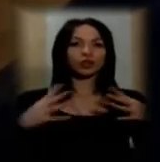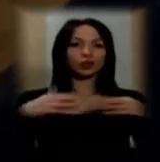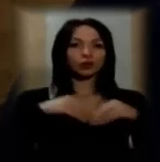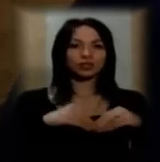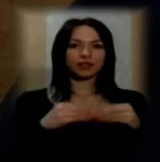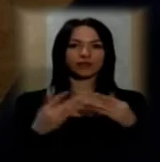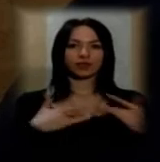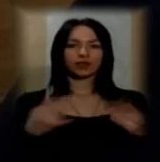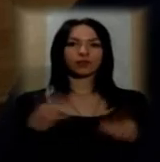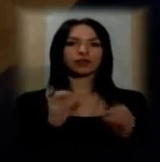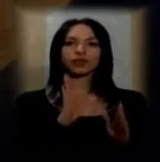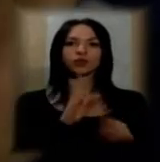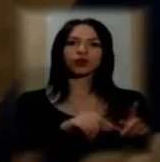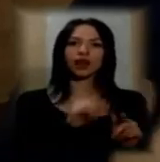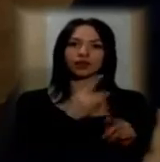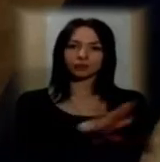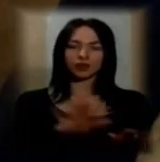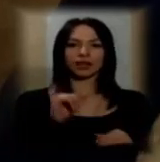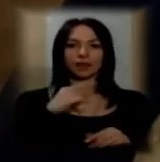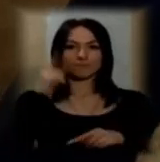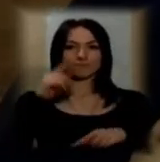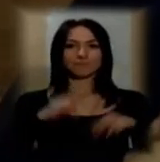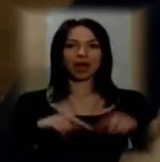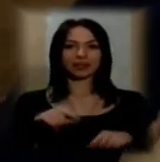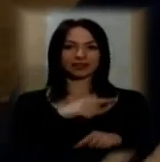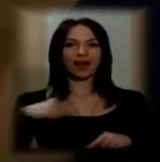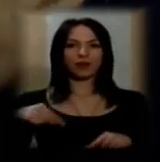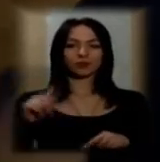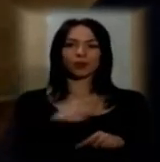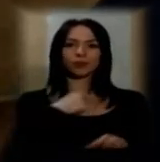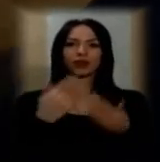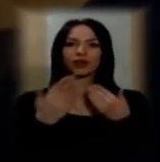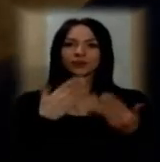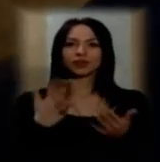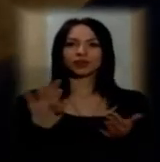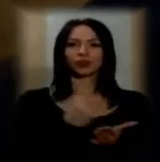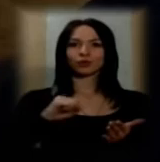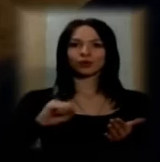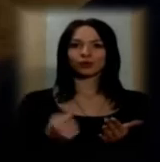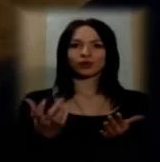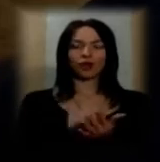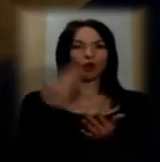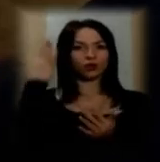тут спілкуємось, відпочиваємо душею, знаходимо друзів та однодумців. І тут нас всі розуміють.